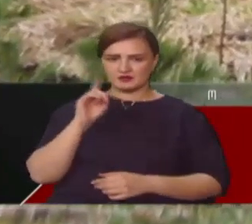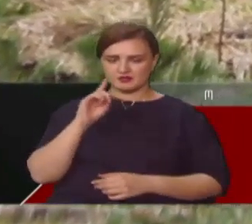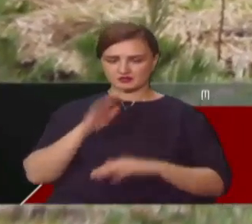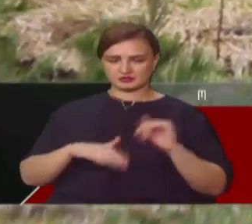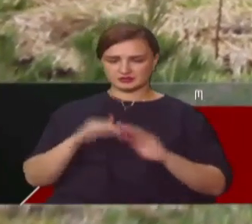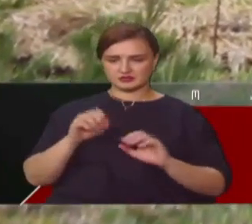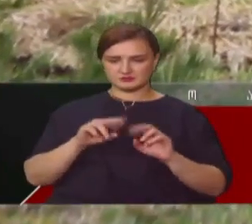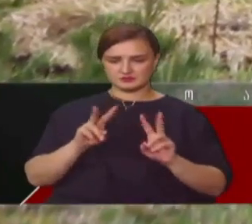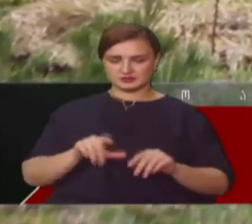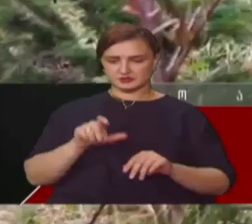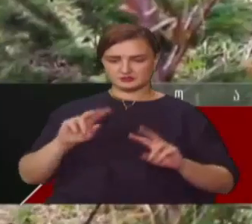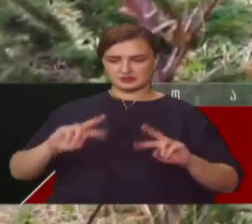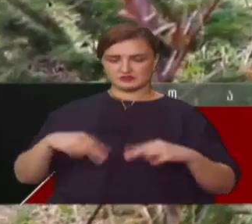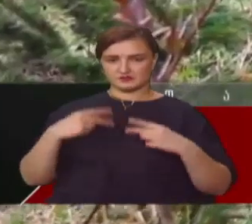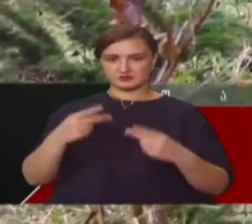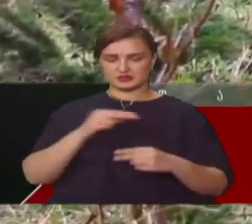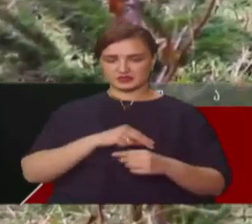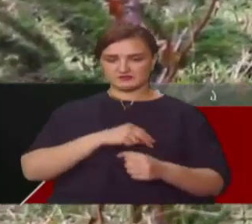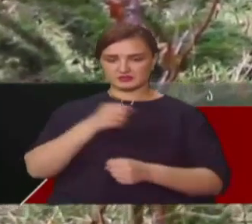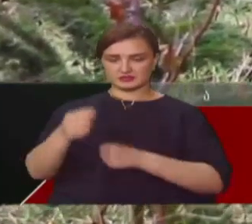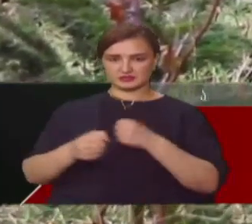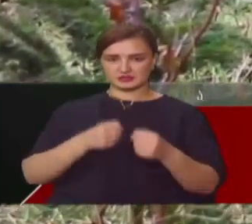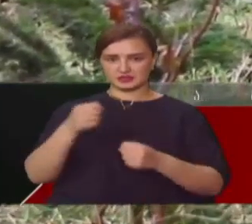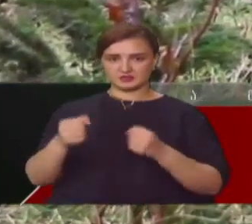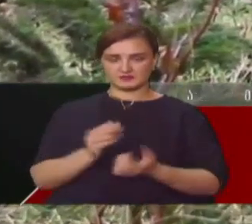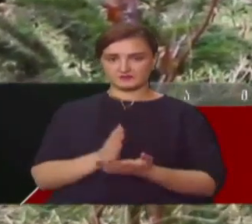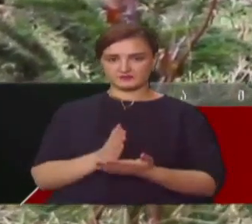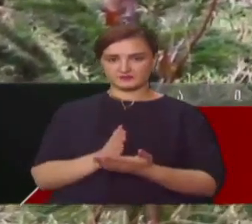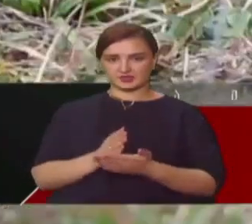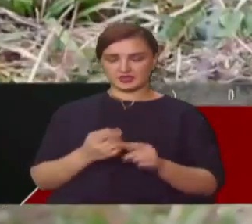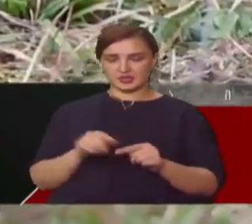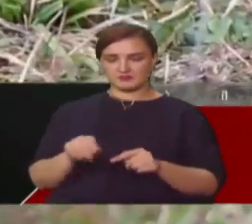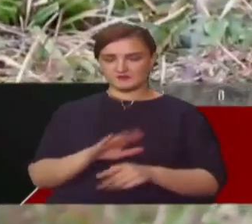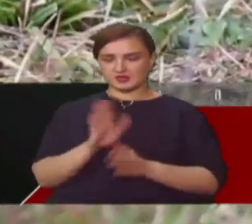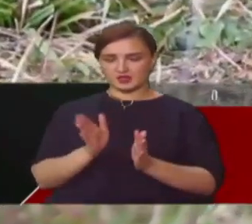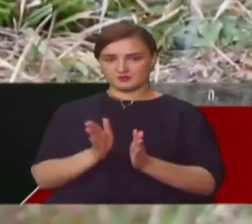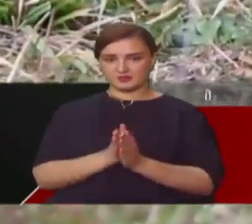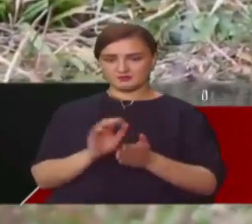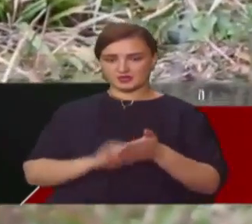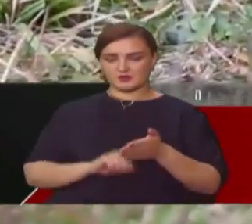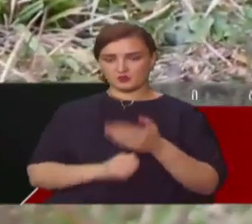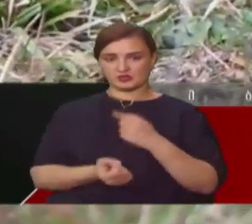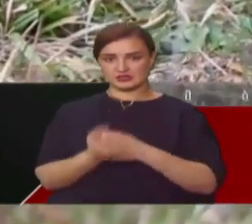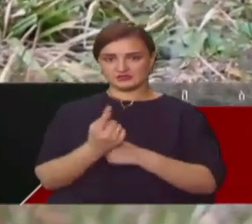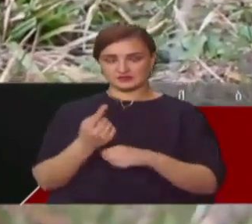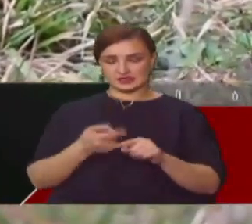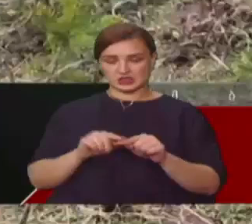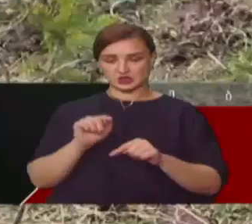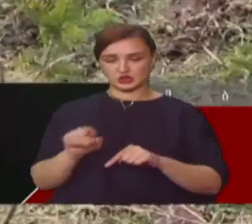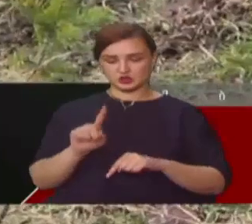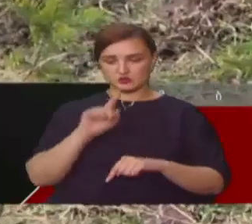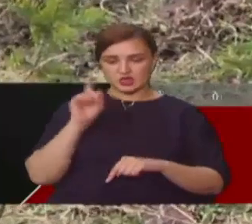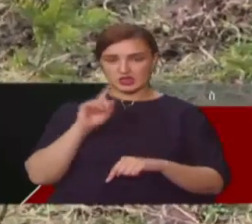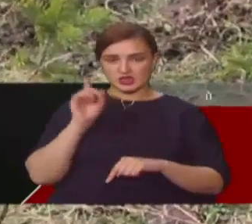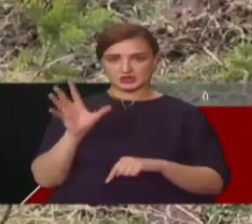სპეციალისტი, რამდენიმე ათეული სპეციალისტი, რომელიც დავასაქმეთ კიდევაც და ამ ყველაფერმა გამოიწვია ის, რომ ახალგაზრდებში